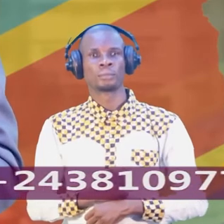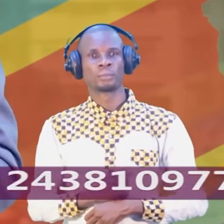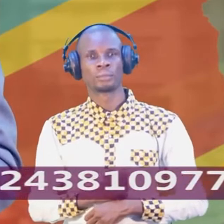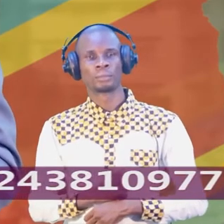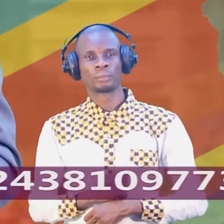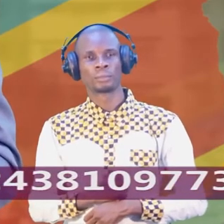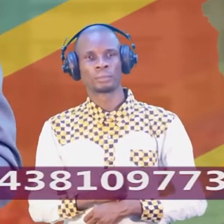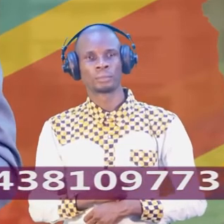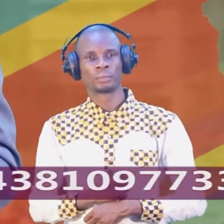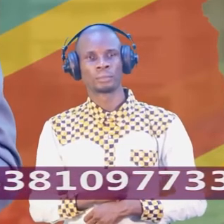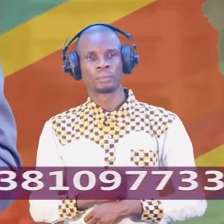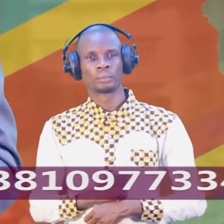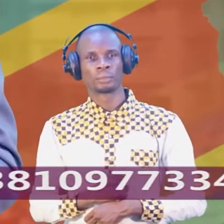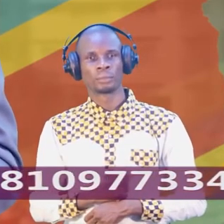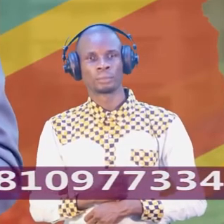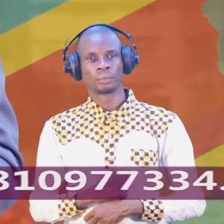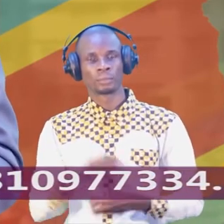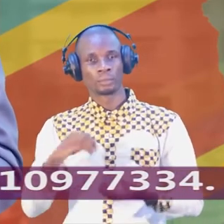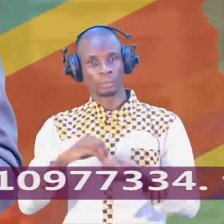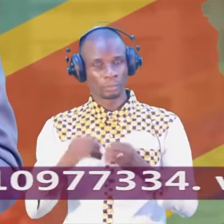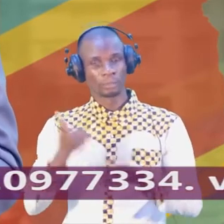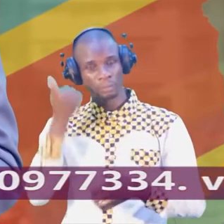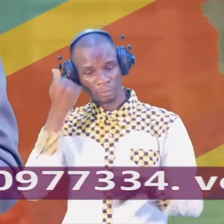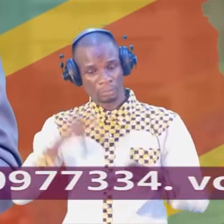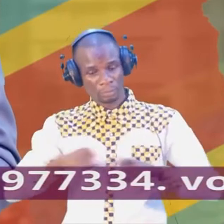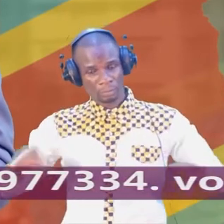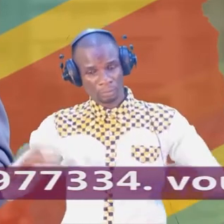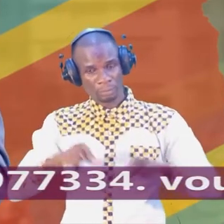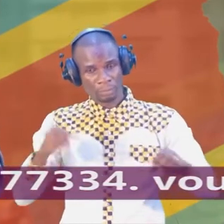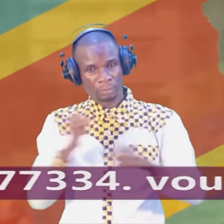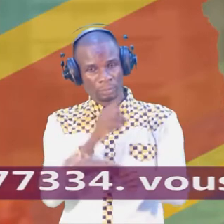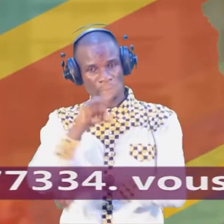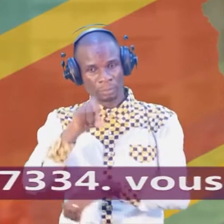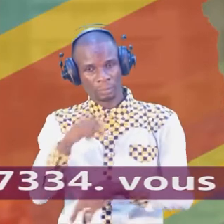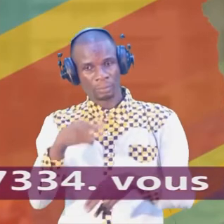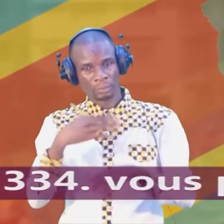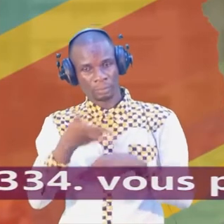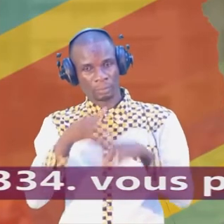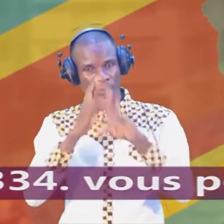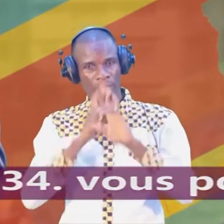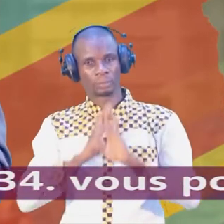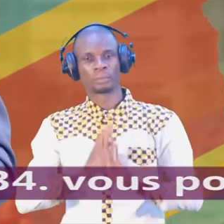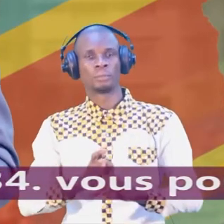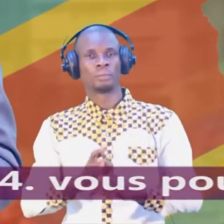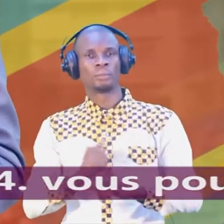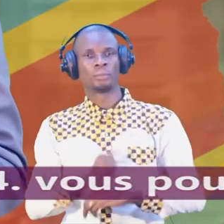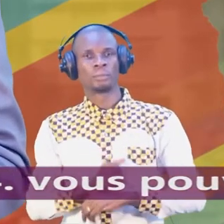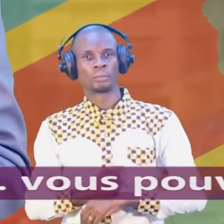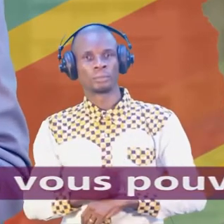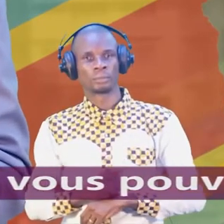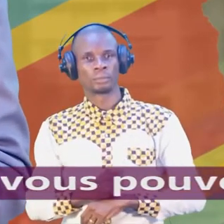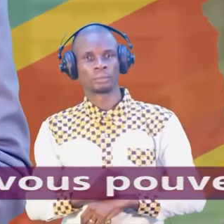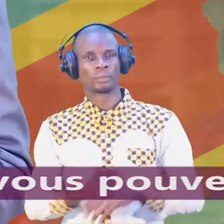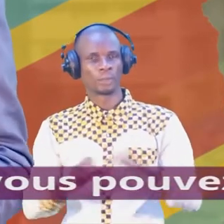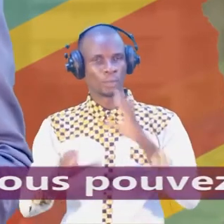les adresser au contact qui est sur la bande filante. Et là alors, vous pouvez même entrer en